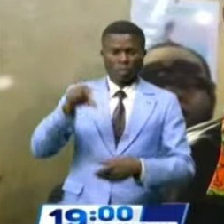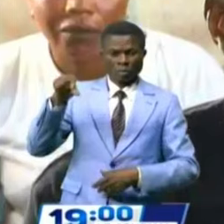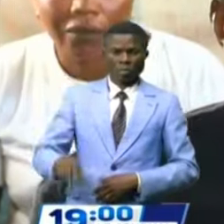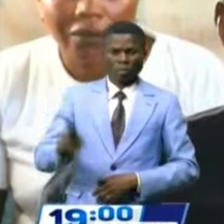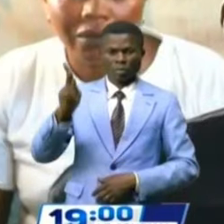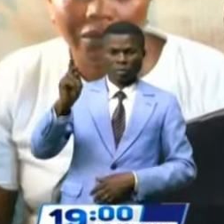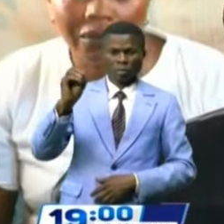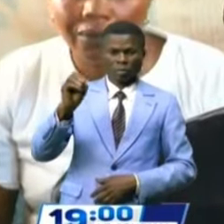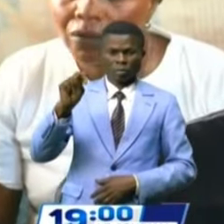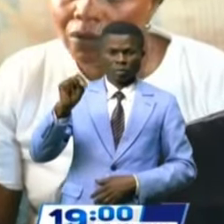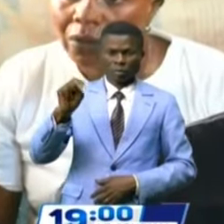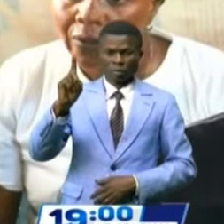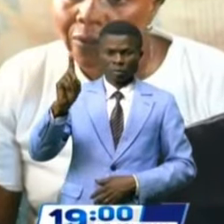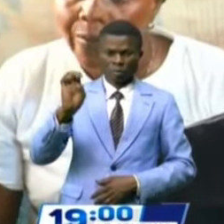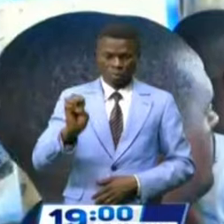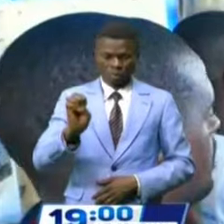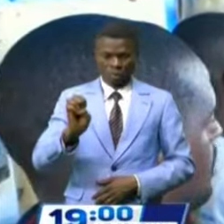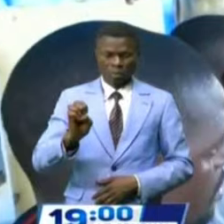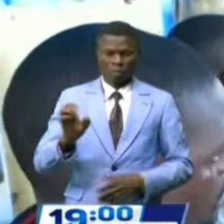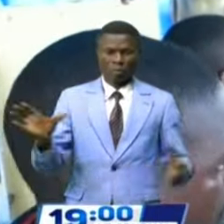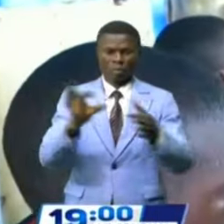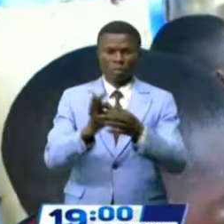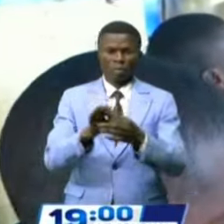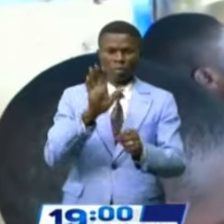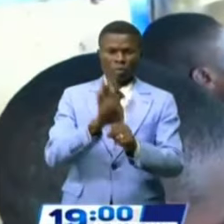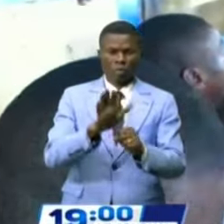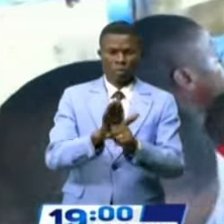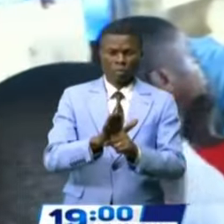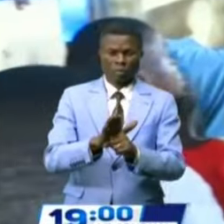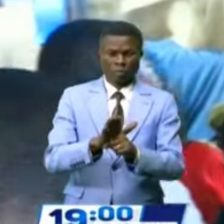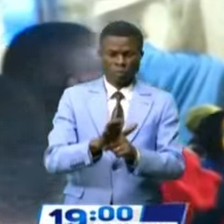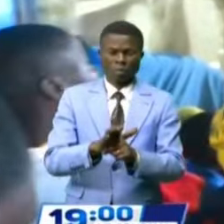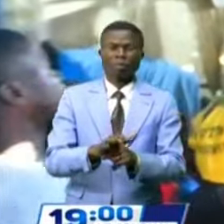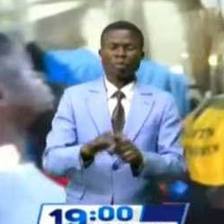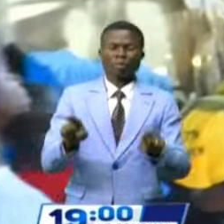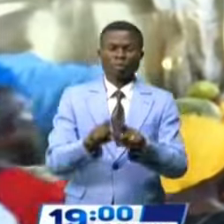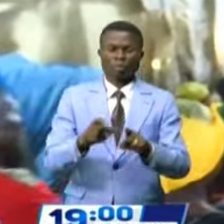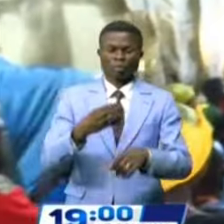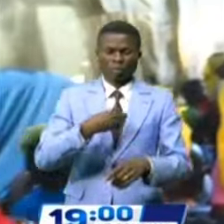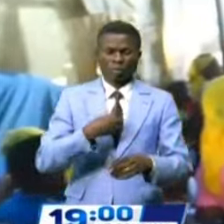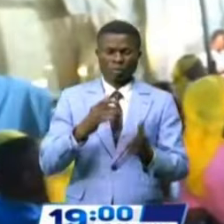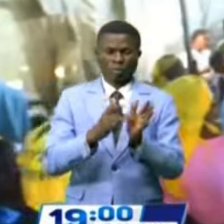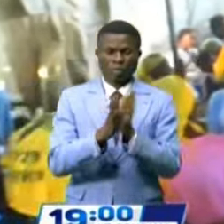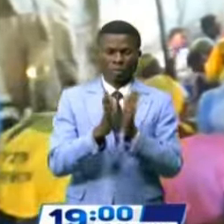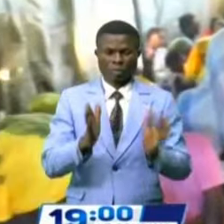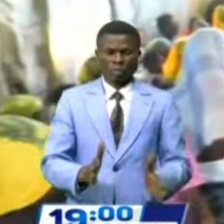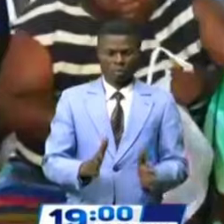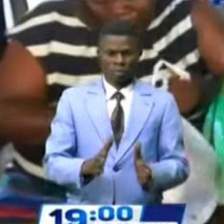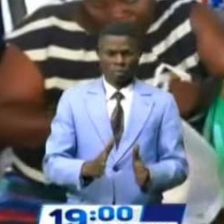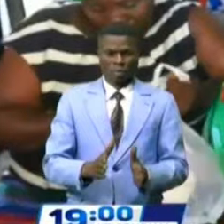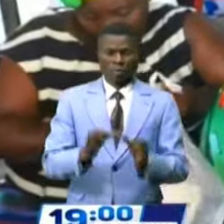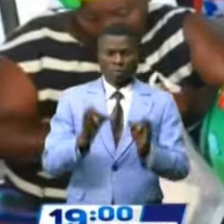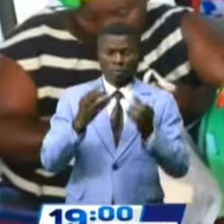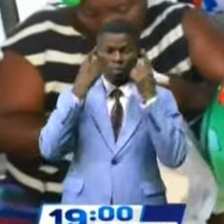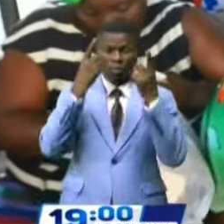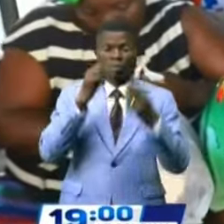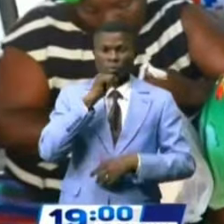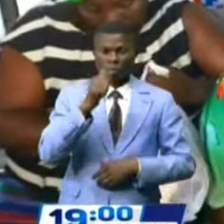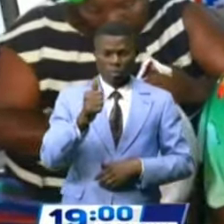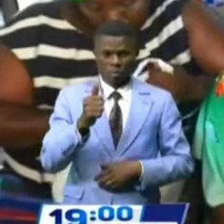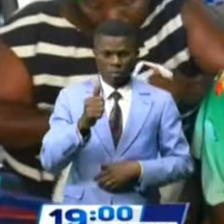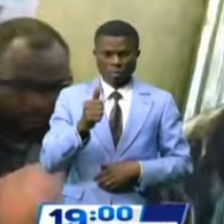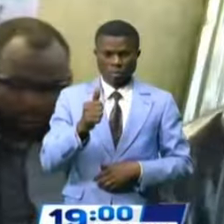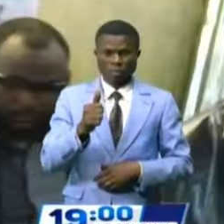Kondé. Une véritable communion aux couleurs de la foi africaine, qui ouvre du reste, sans surprise, le